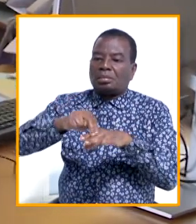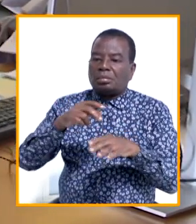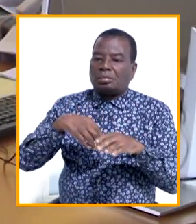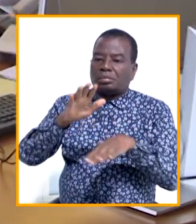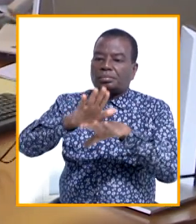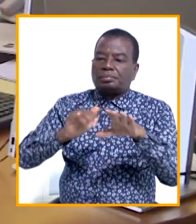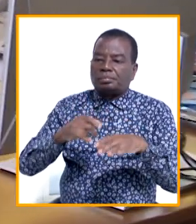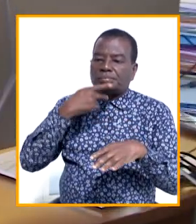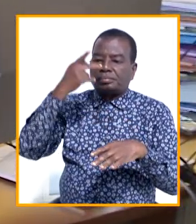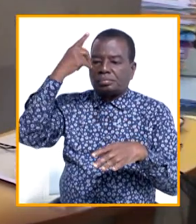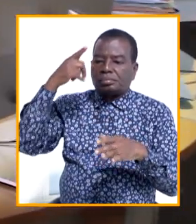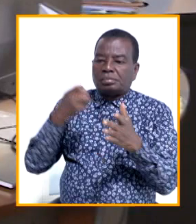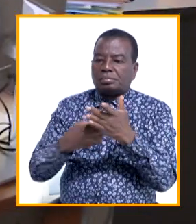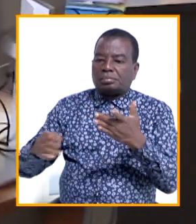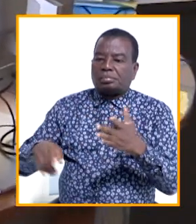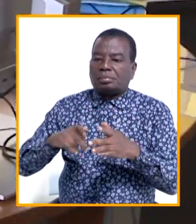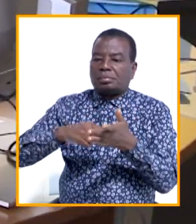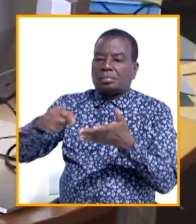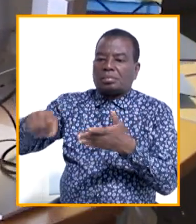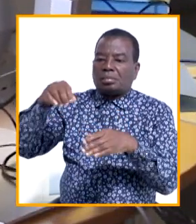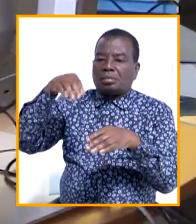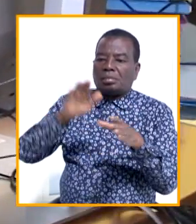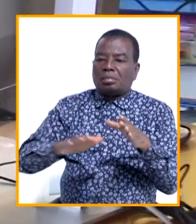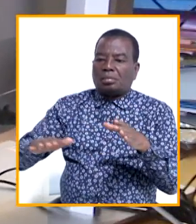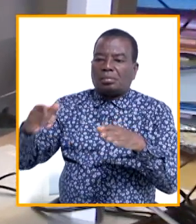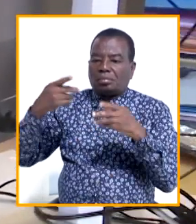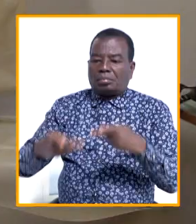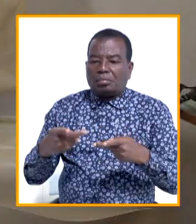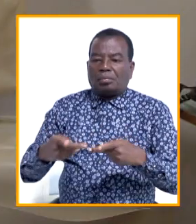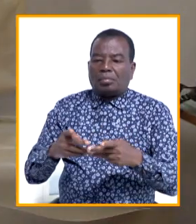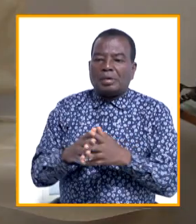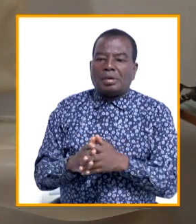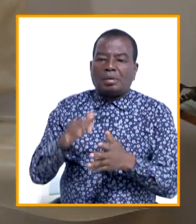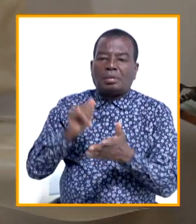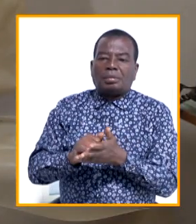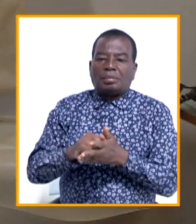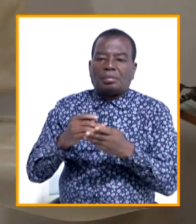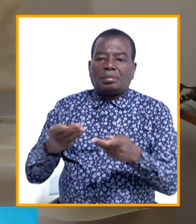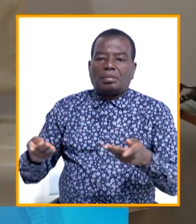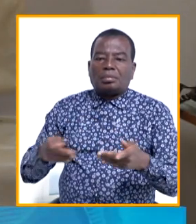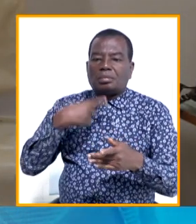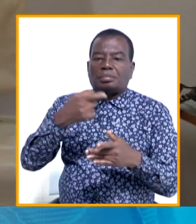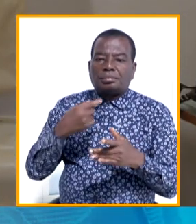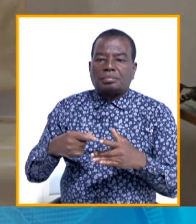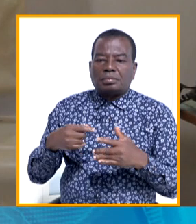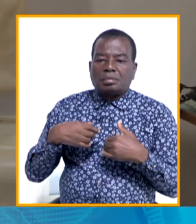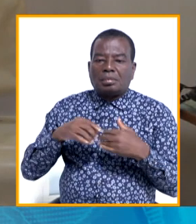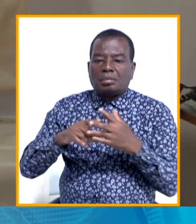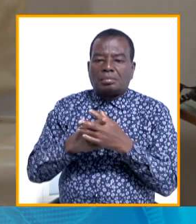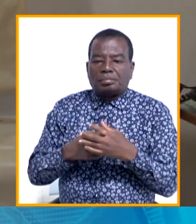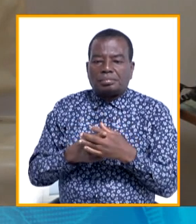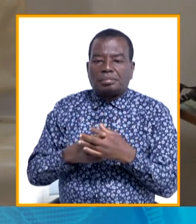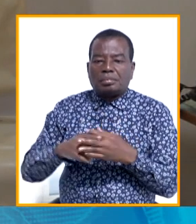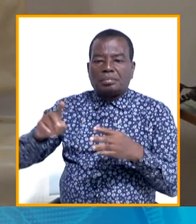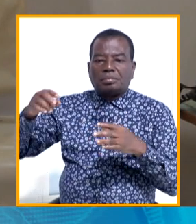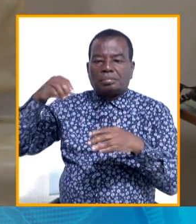appelle les parents d'élèves à inscrire leurs enfants dès à présent cette opération qui a court dans le contexte de